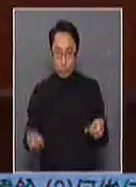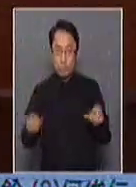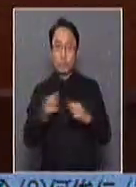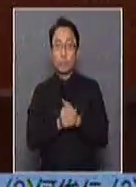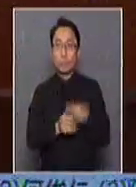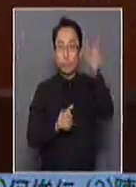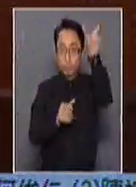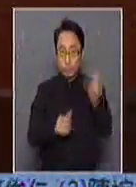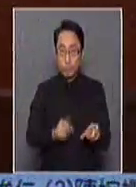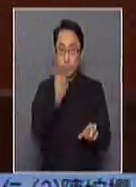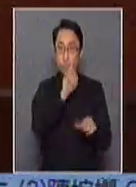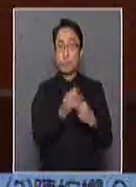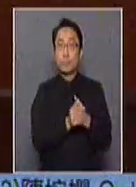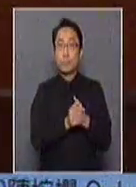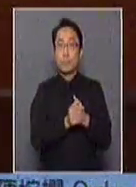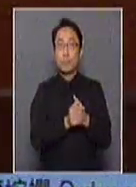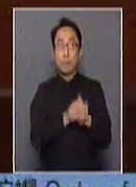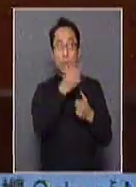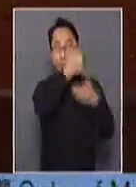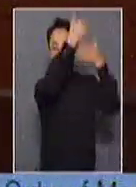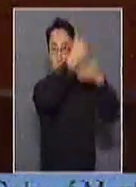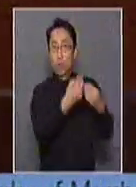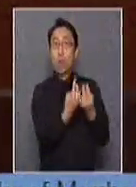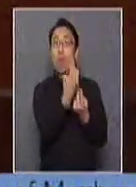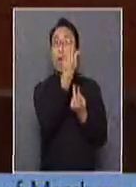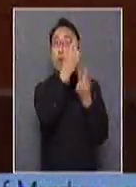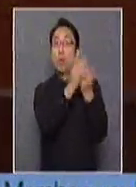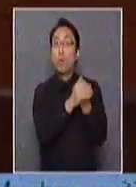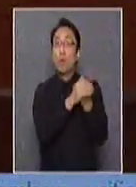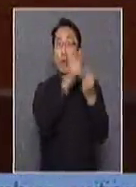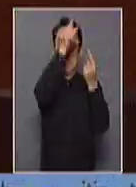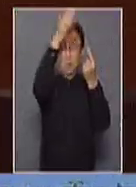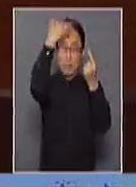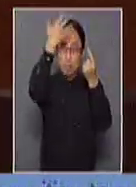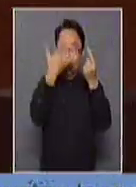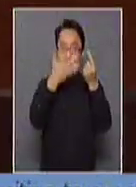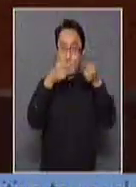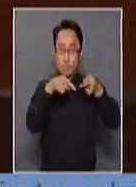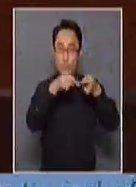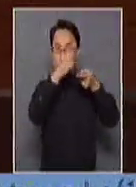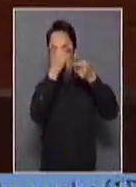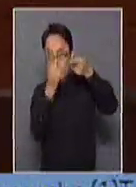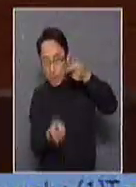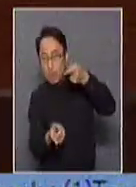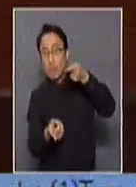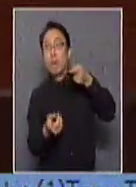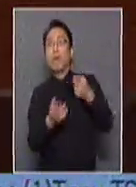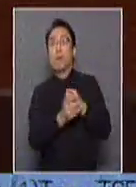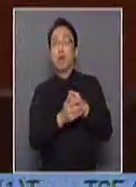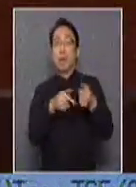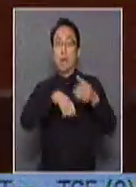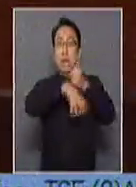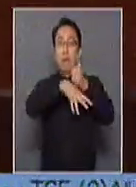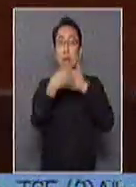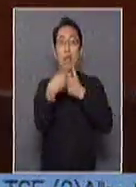是牆上露位，頭重腳輕，根底淺，下聯是